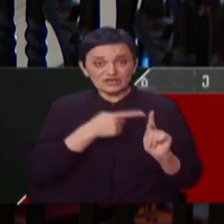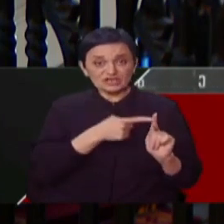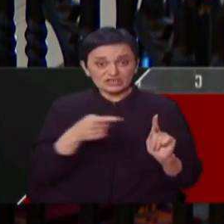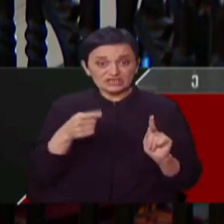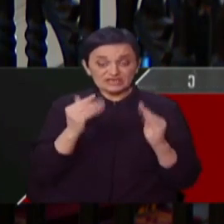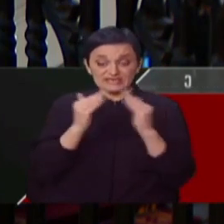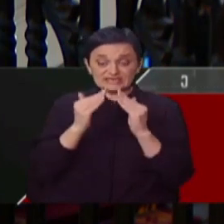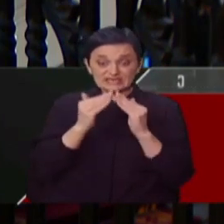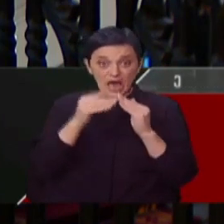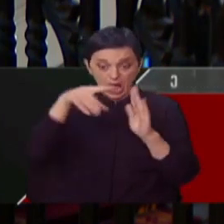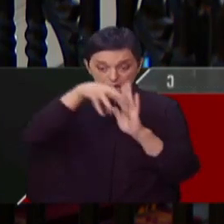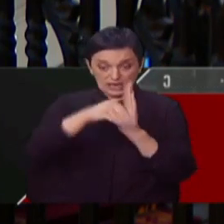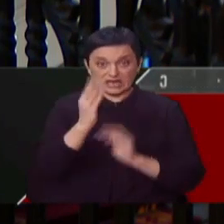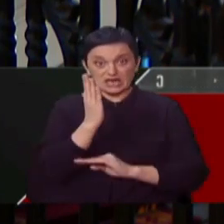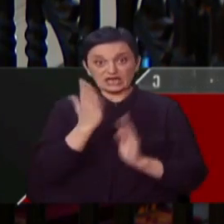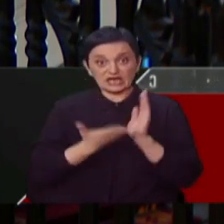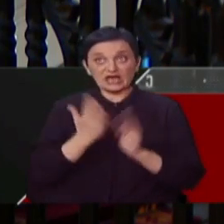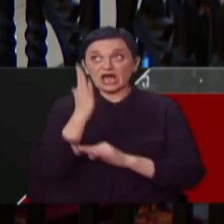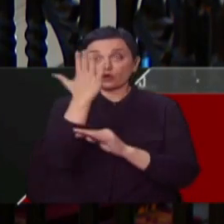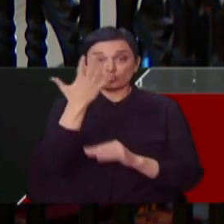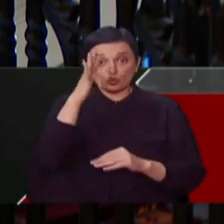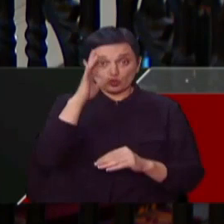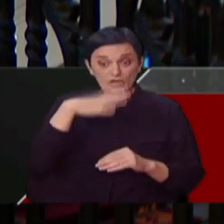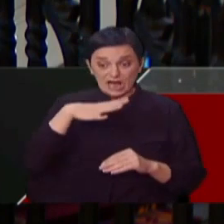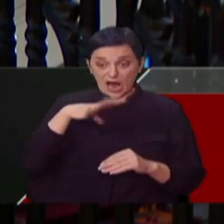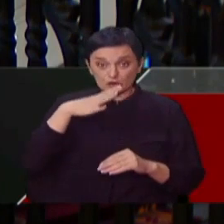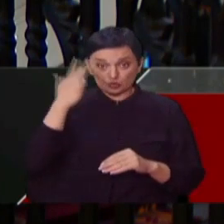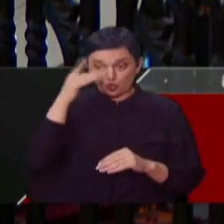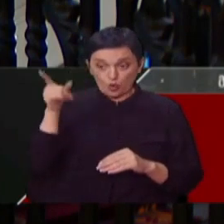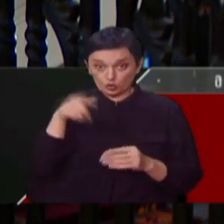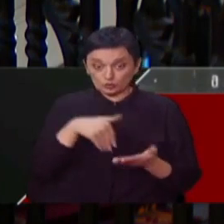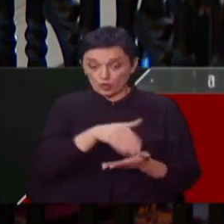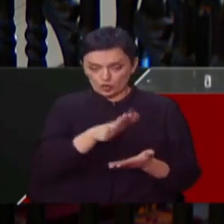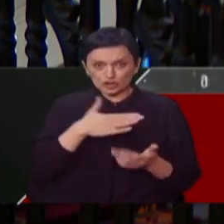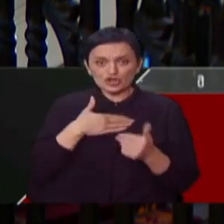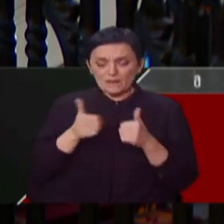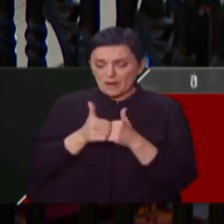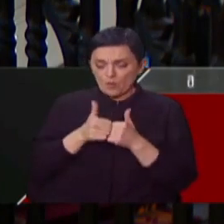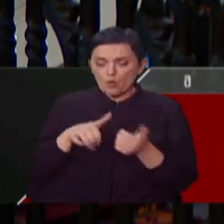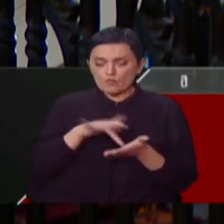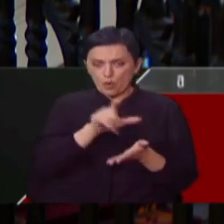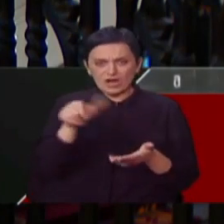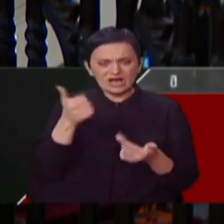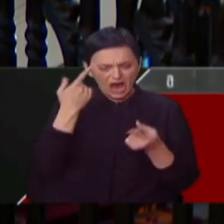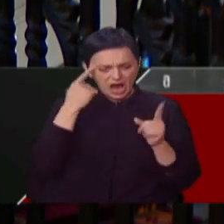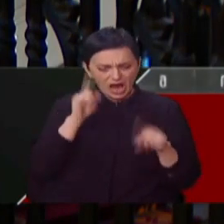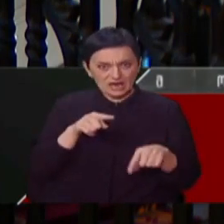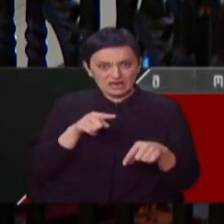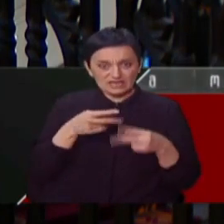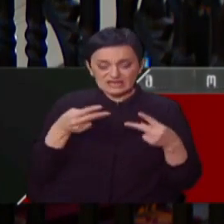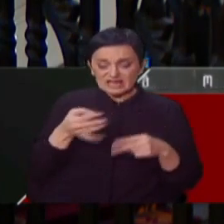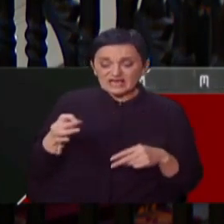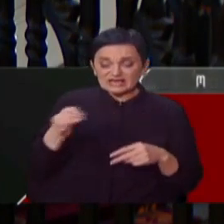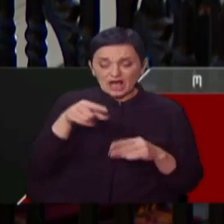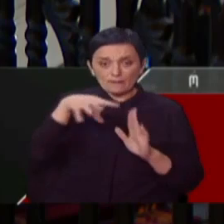amuida, sahlepsi. Da, tu cartul lui Ceba amusul, orcos, zalien cargatici, ce imam ezoblebima, mukalakevima, tanarajonelebima,